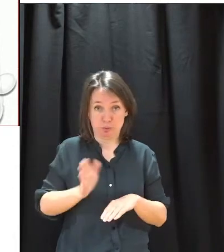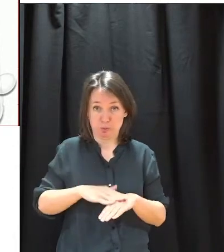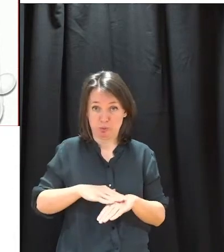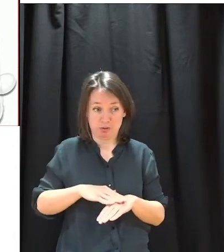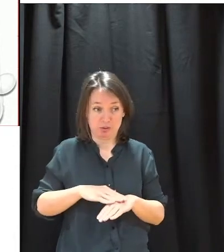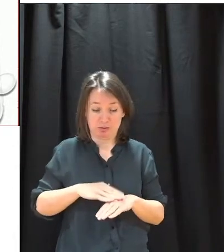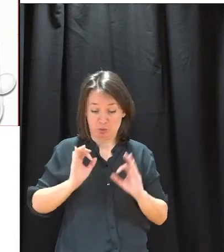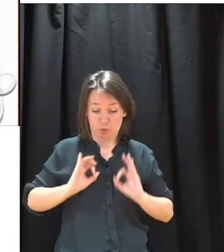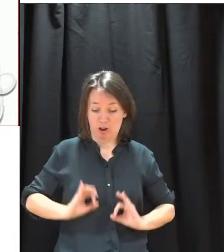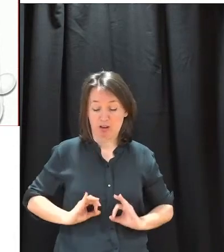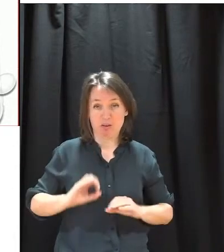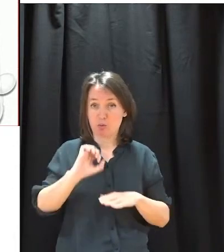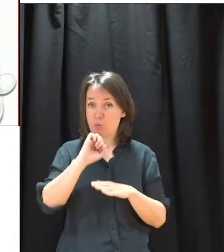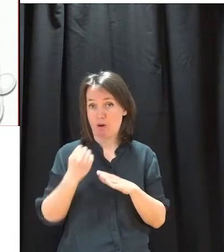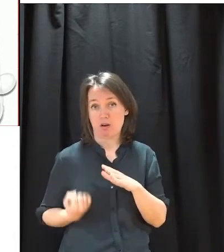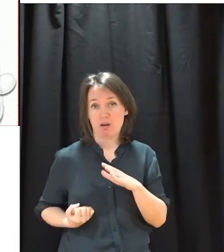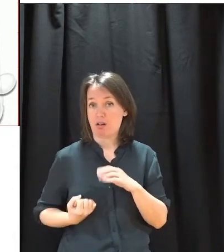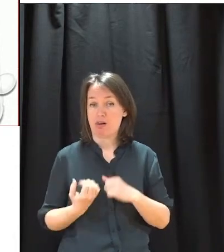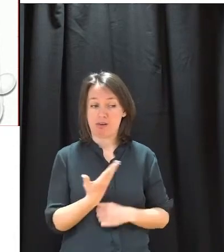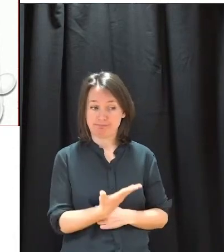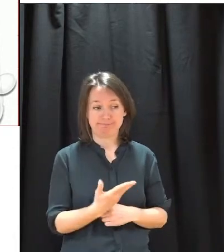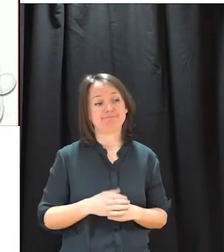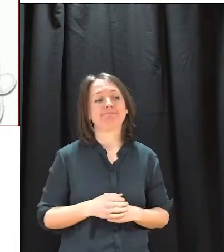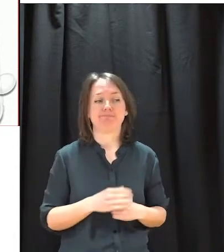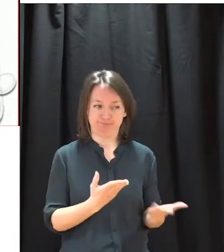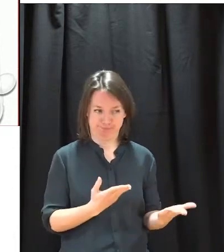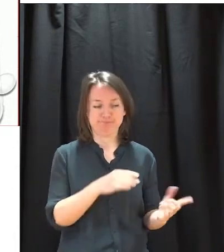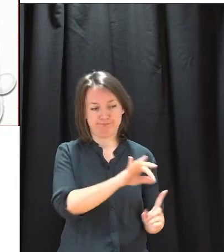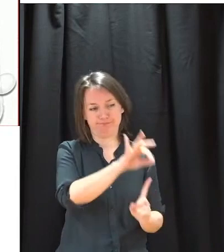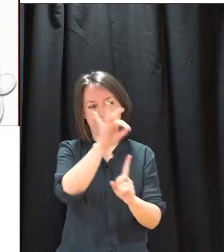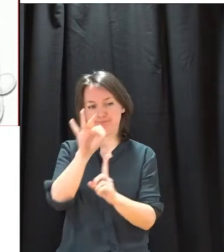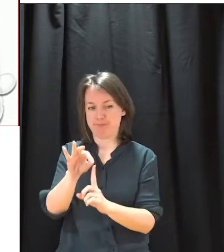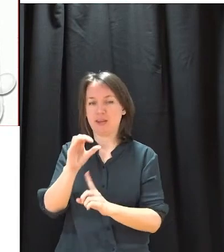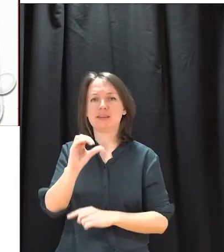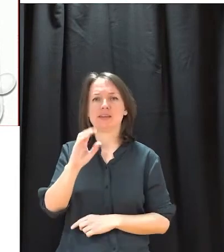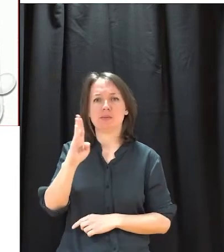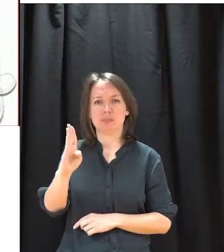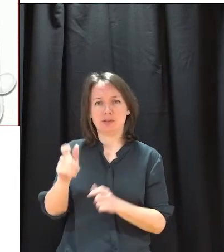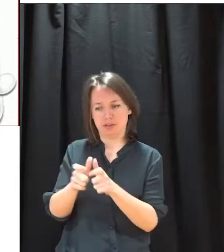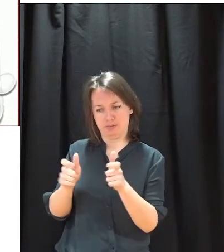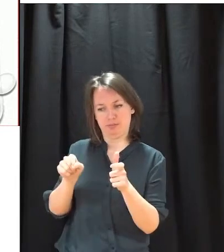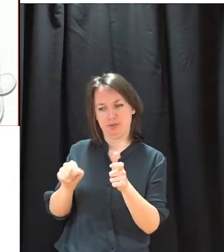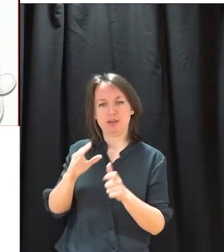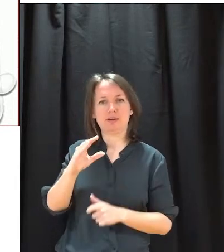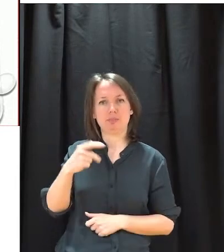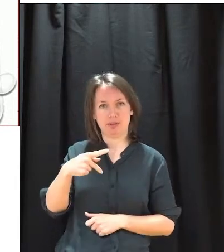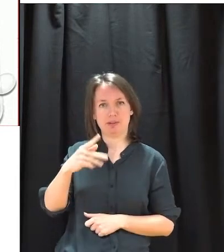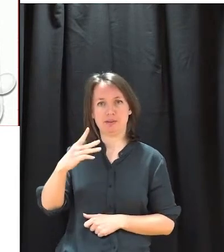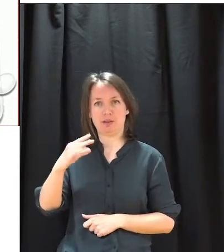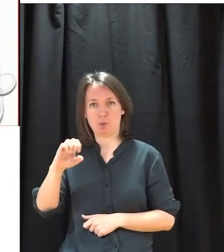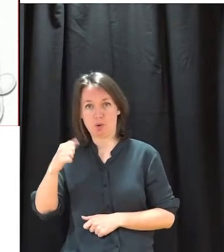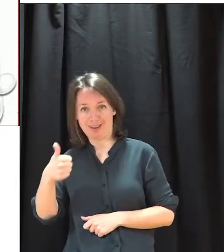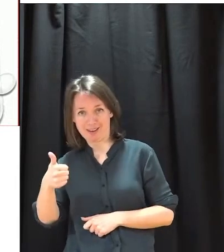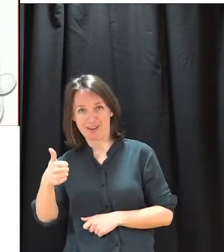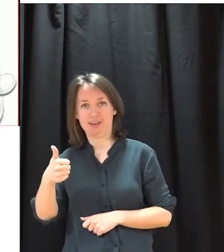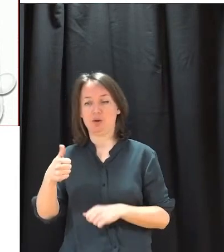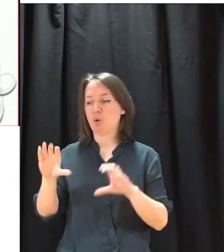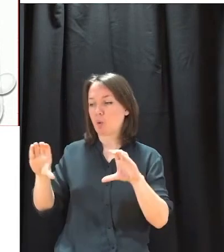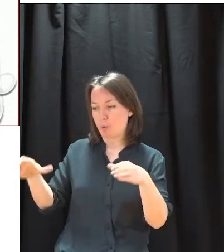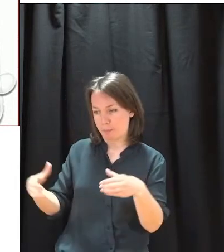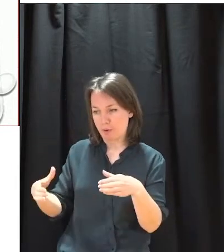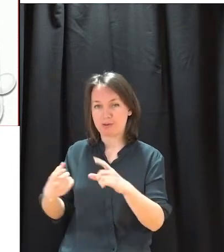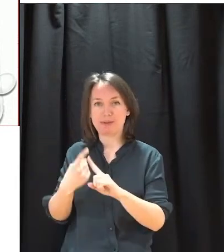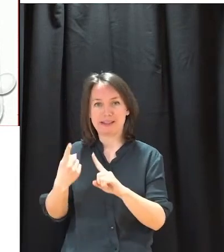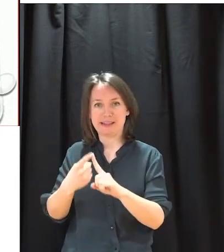elle a été réorientée dans notre établissement en CP-CE1. Elle a été scolarisée en regroupement spécialisé dans une classe